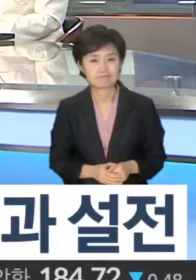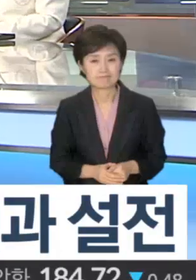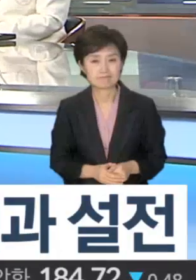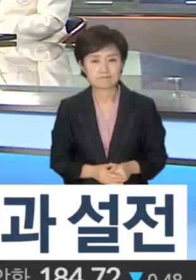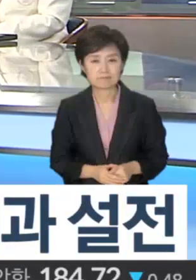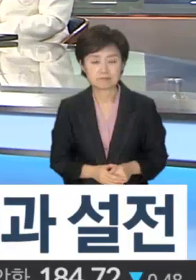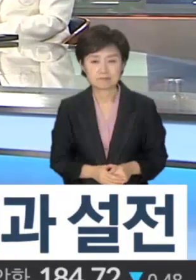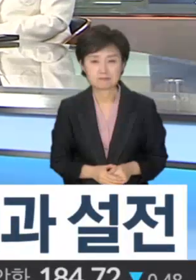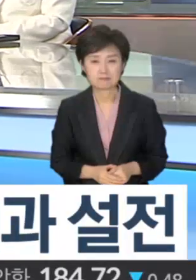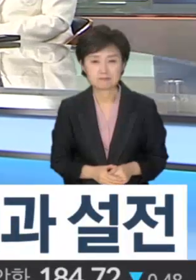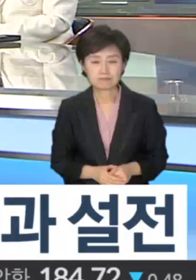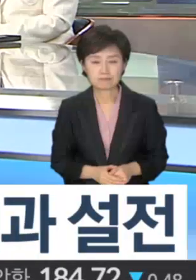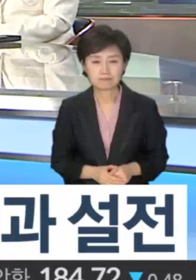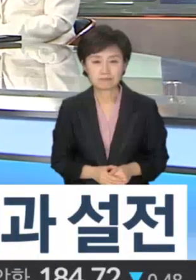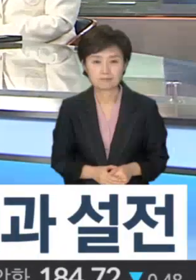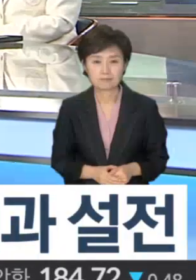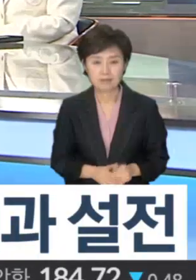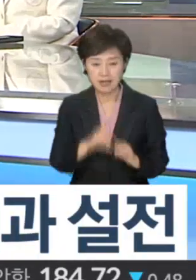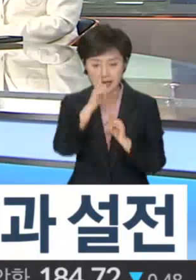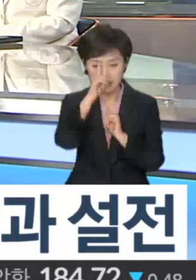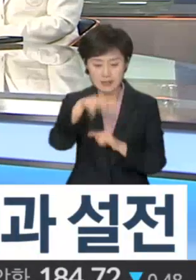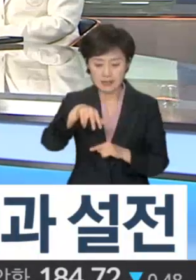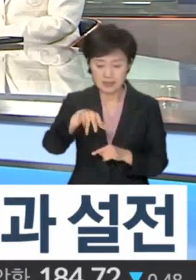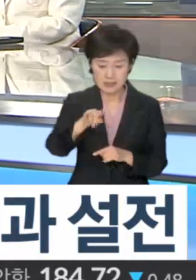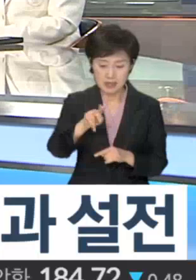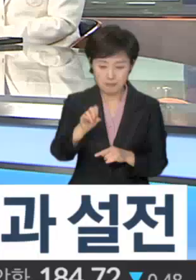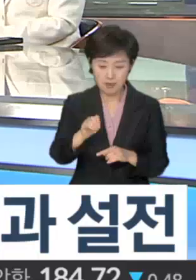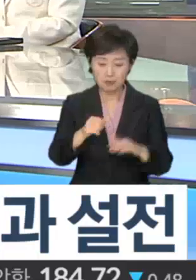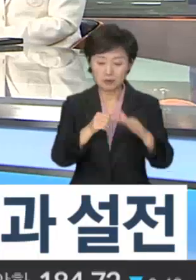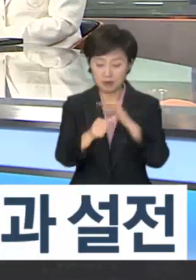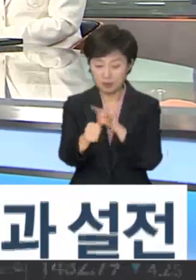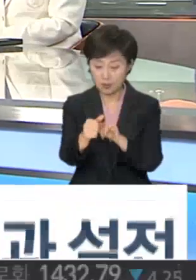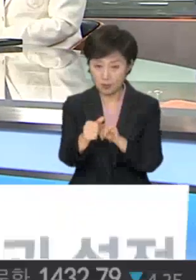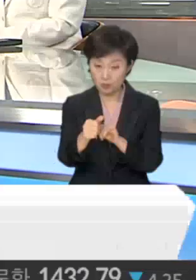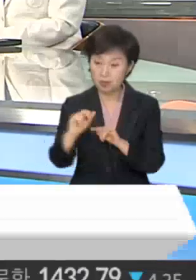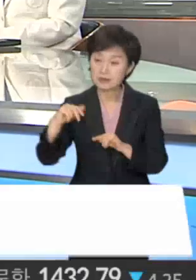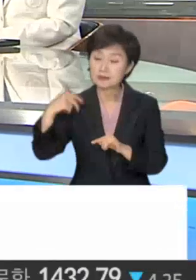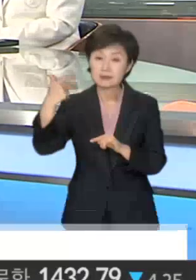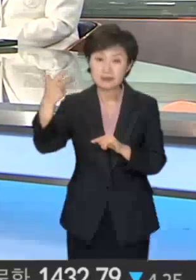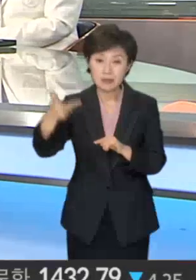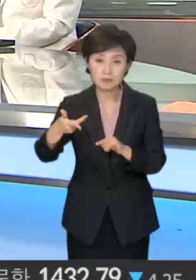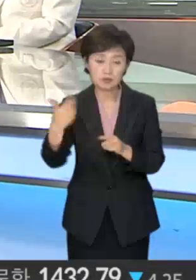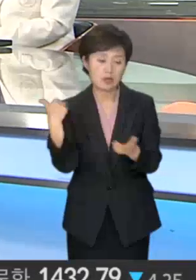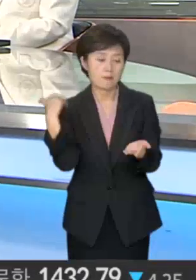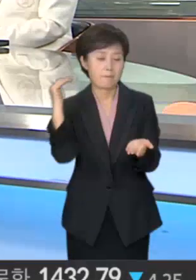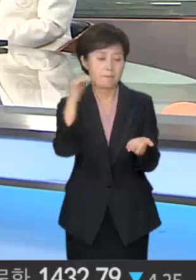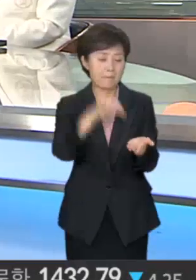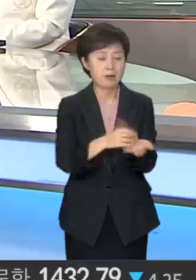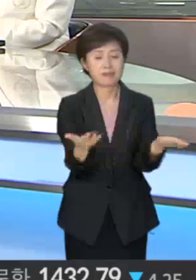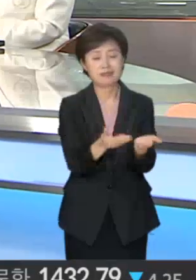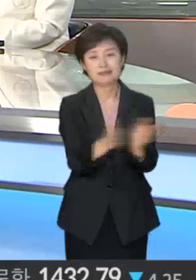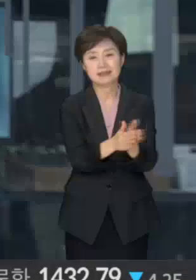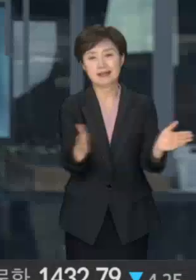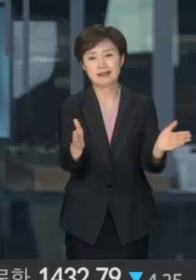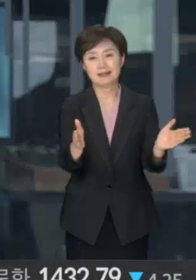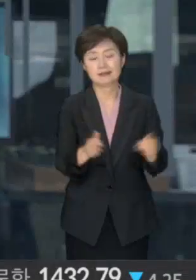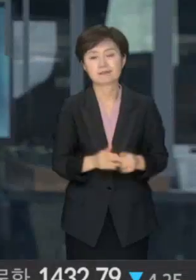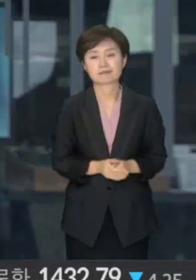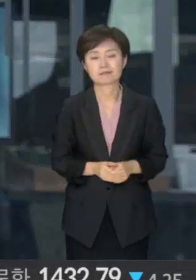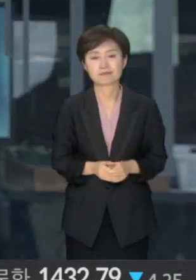잠시 언급을 했습니다만 이재명 대표 다음 주에 이제 여의도에 복귀해서 당무를 보게 되죠.